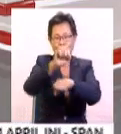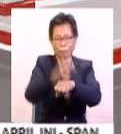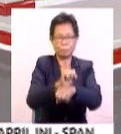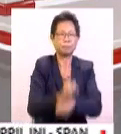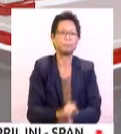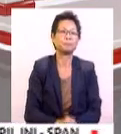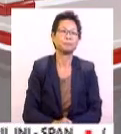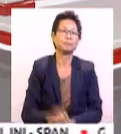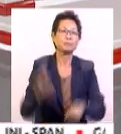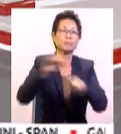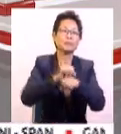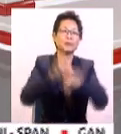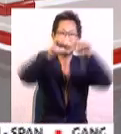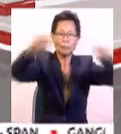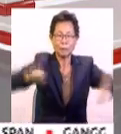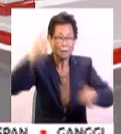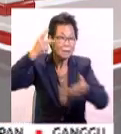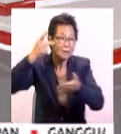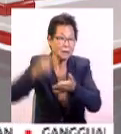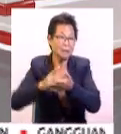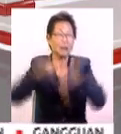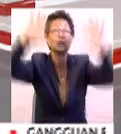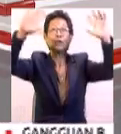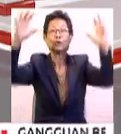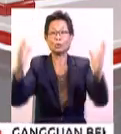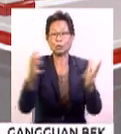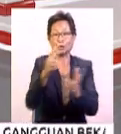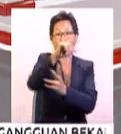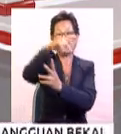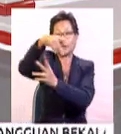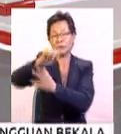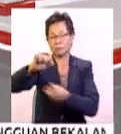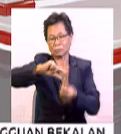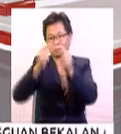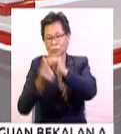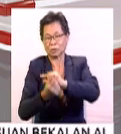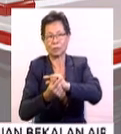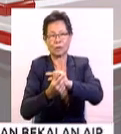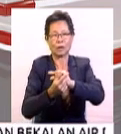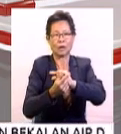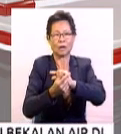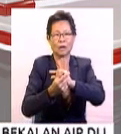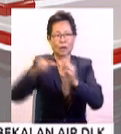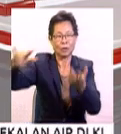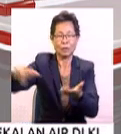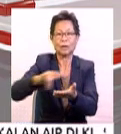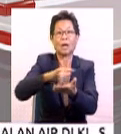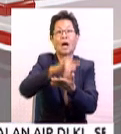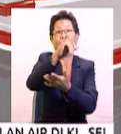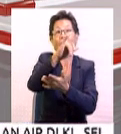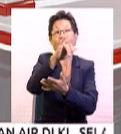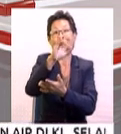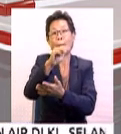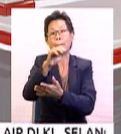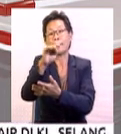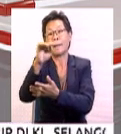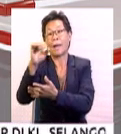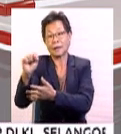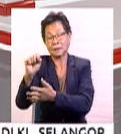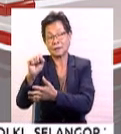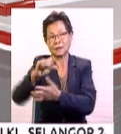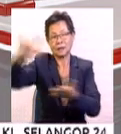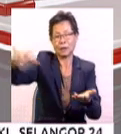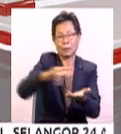Baik, sementara itu, sistem pengesanan kedudukan global GPS bagi menggantikan prosedur sistem pendaratan instrumen ILS di lapangan